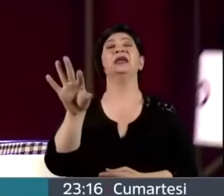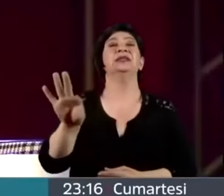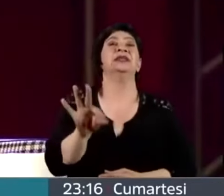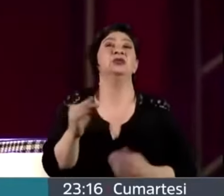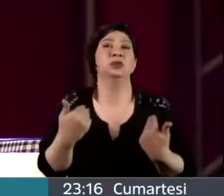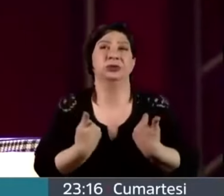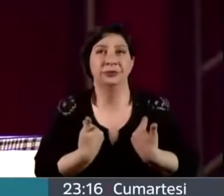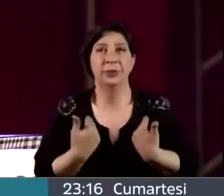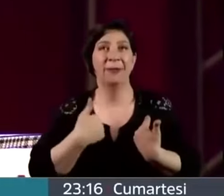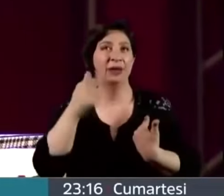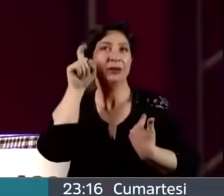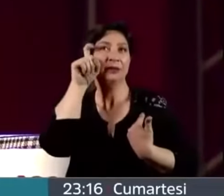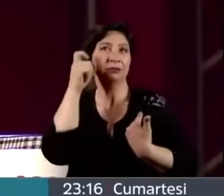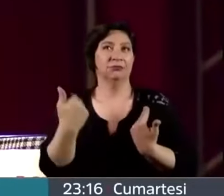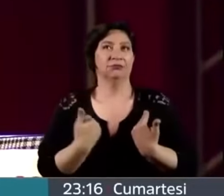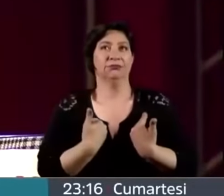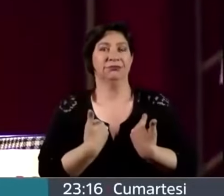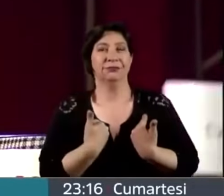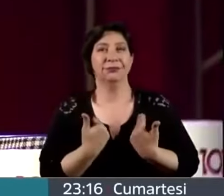seçim. Çünkü ben kendimi zeki olarak